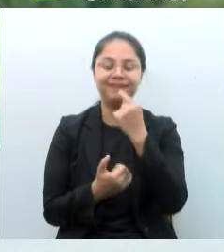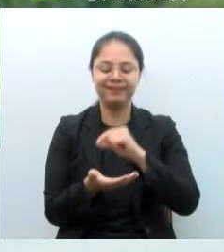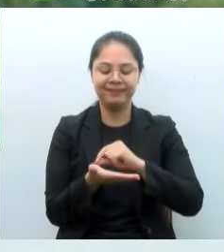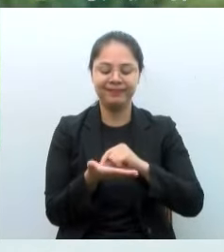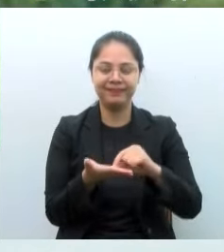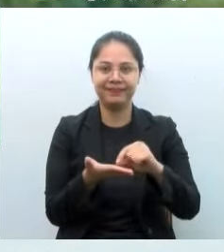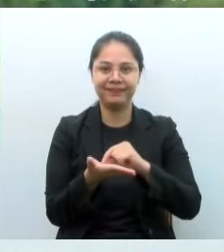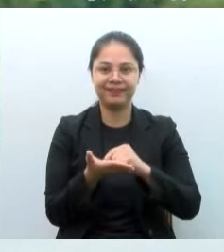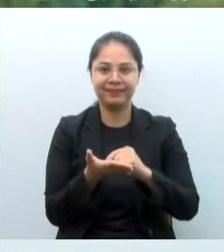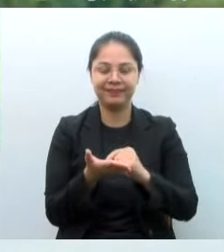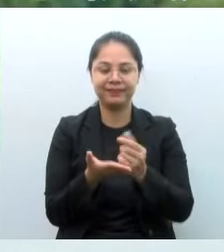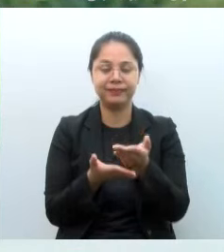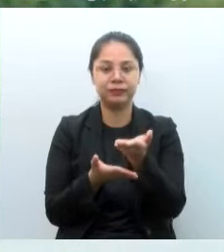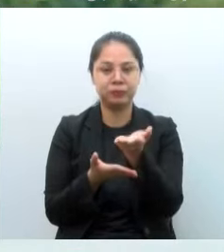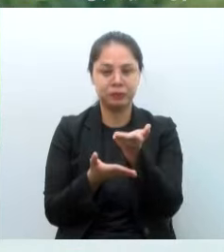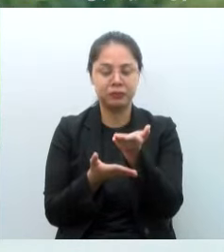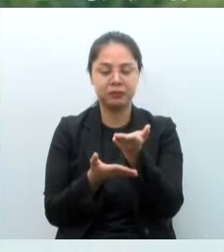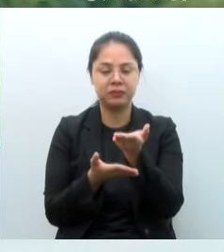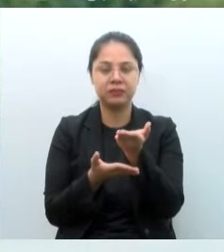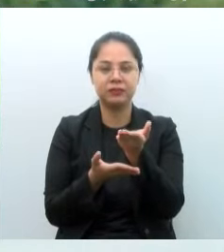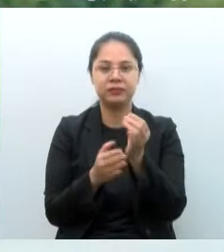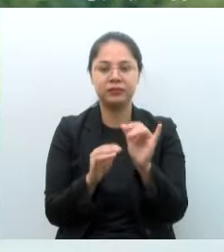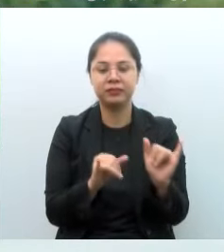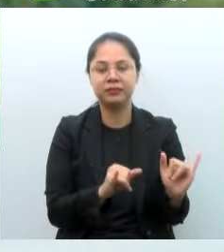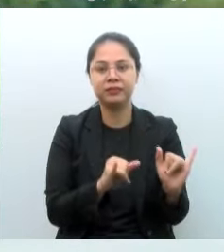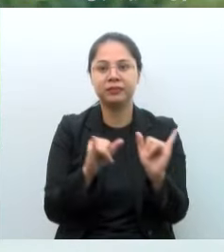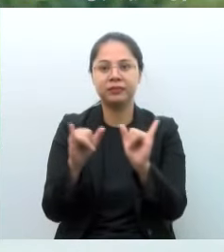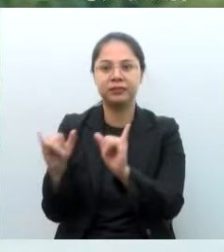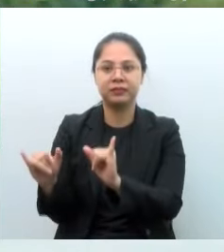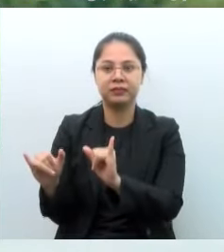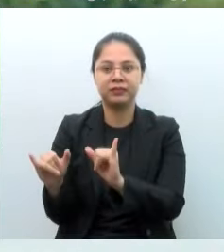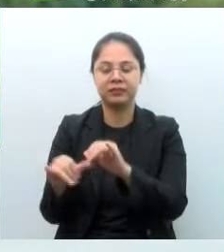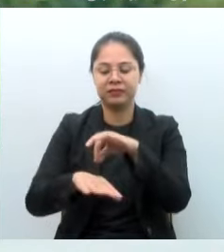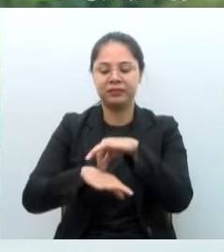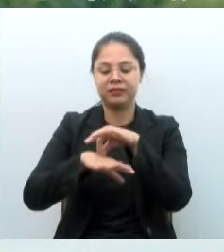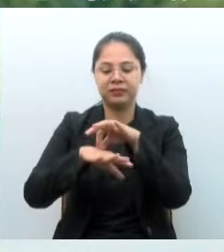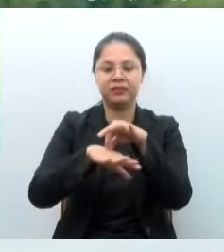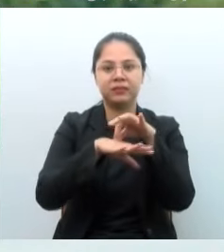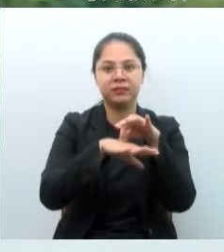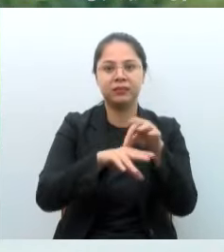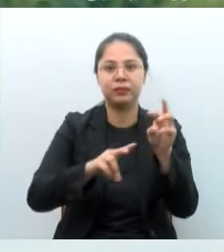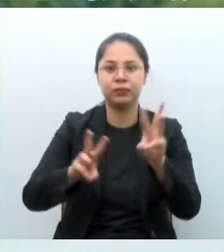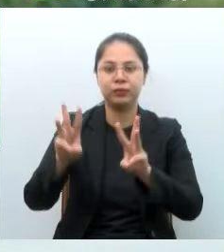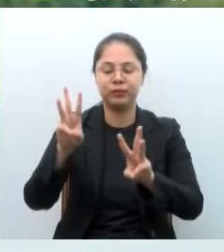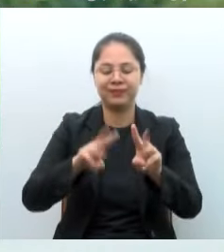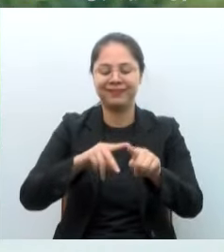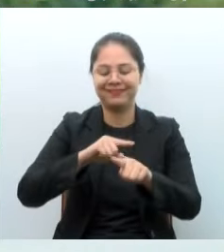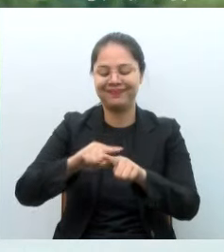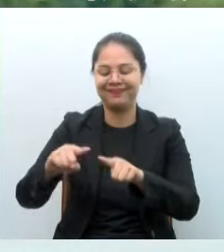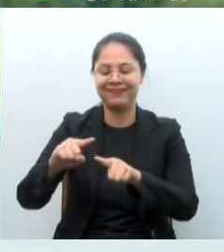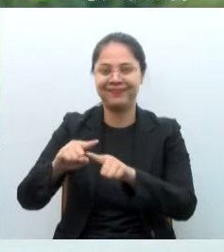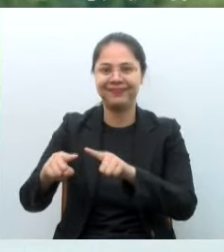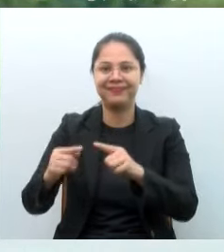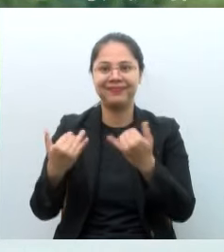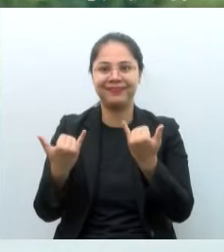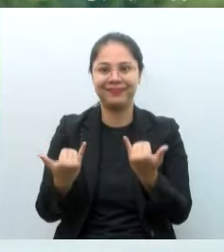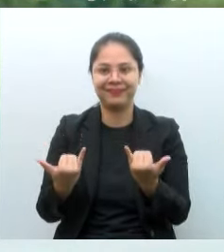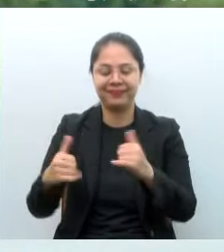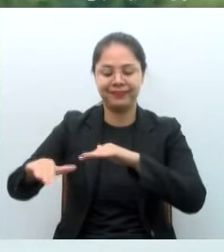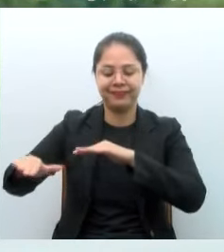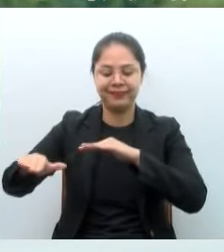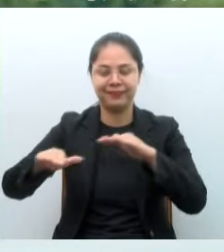องผู้อำนวยการสำนักงานเขตพื้นที่ที่ไปดำรงตำแหน่งในเขตพื้นที่ที่ว่างนะครับทุกท่านก็จะมีคำสั่งพร้อมกันในวันนี้นะ